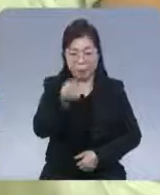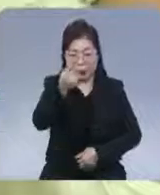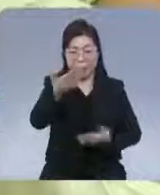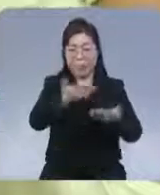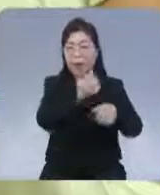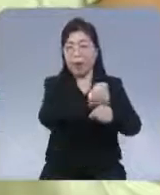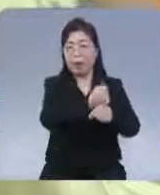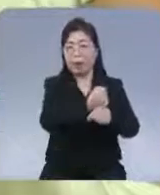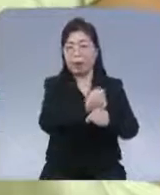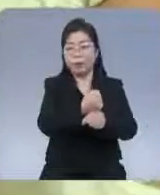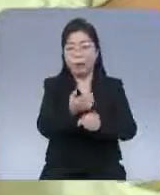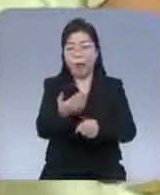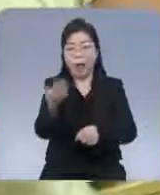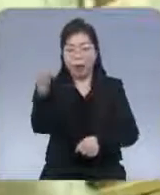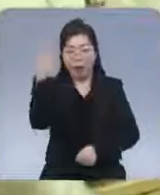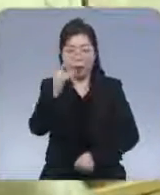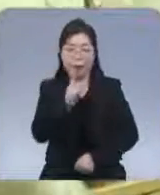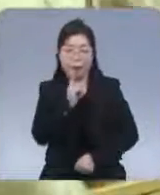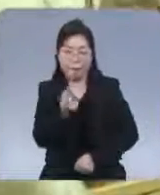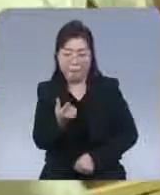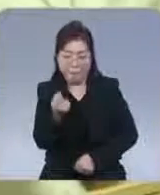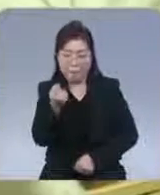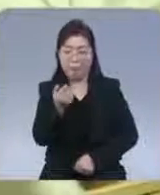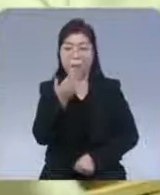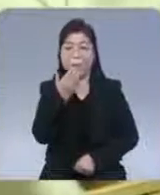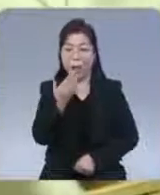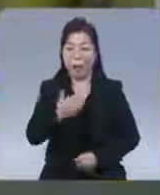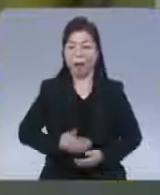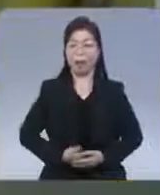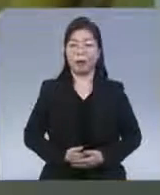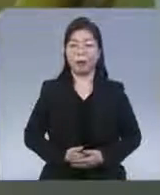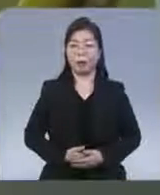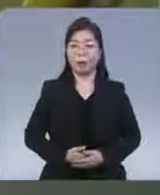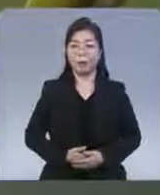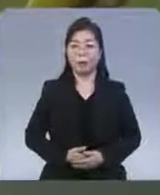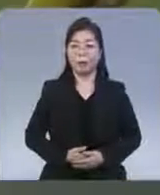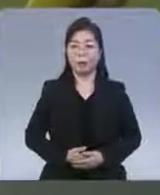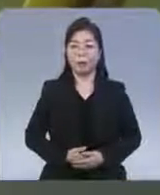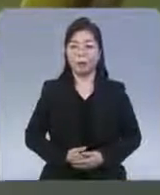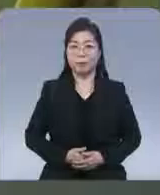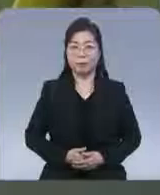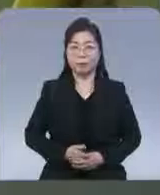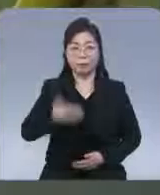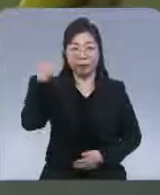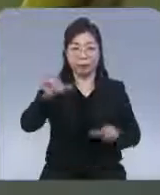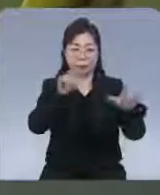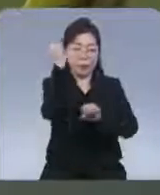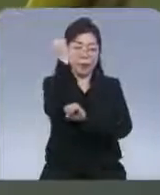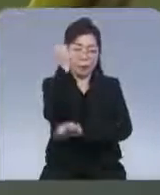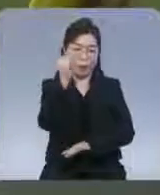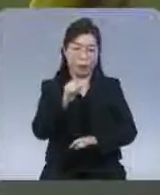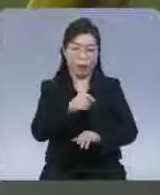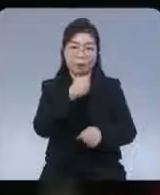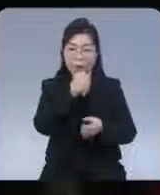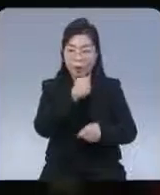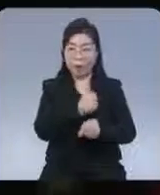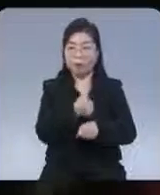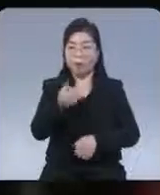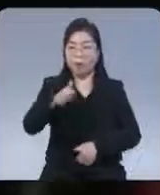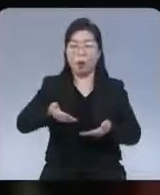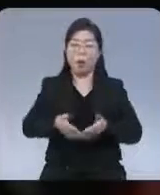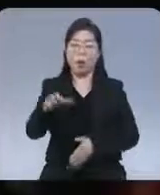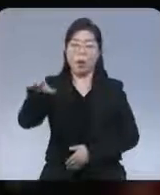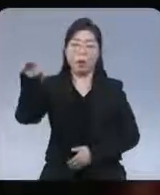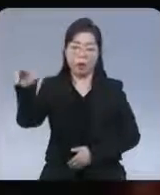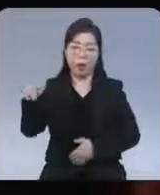dua bulan setelah ibunya tiba di Korea Selatan orangtuanya menamai bayi itu Hana yang diambil dari gabungan suku kata pertama